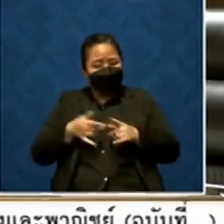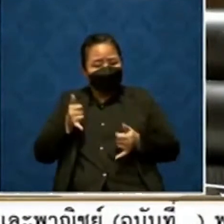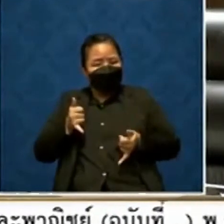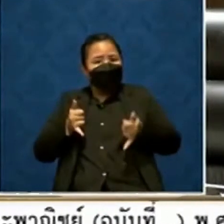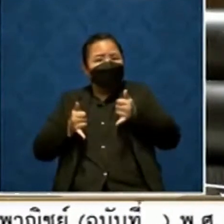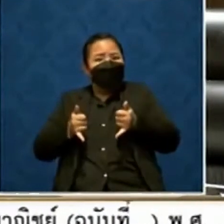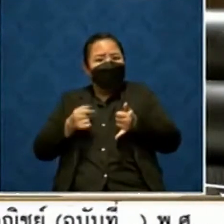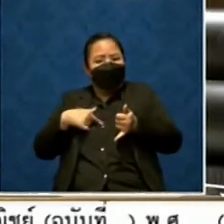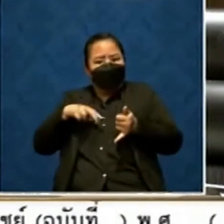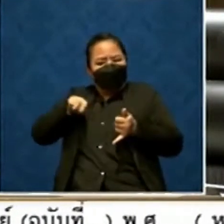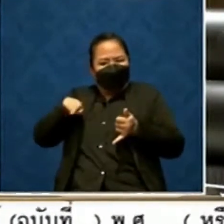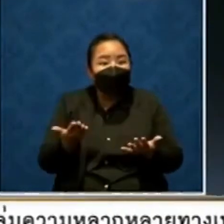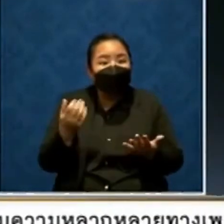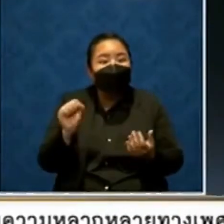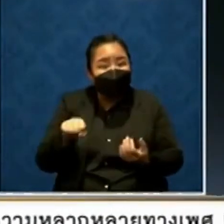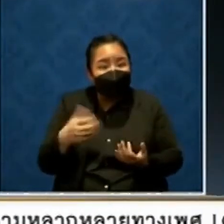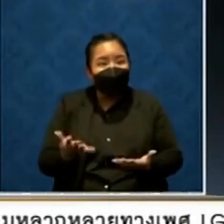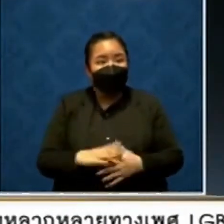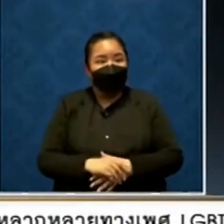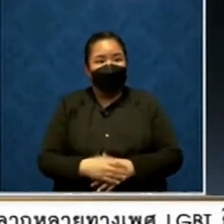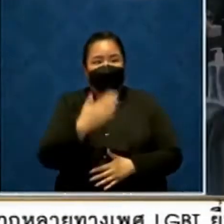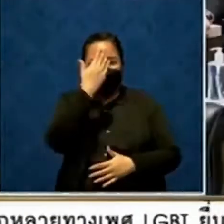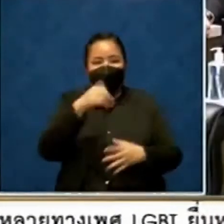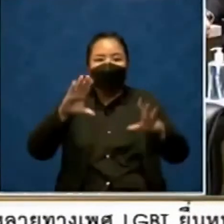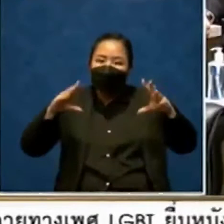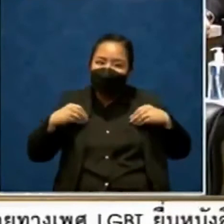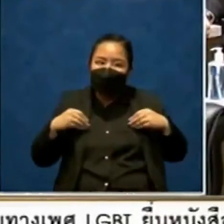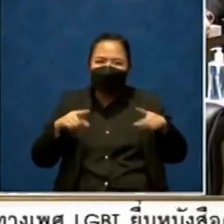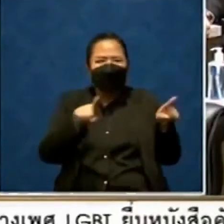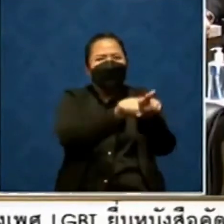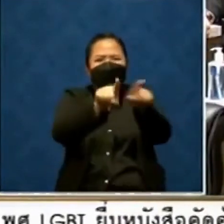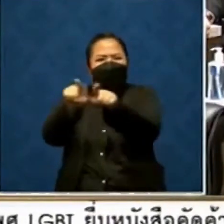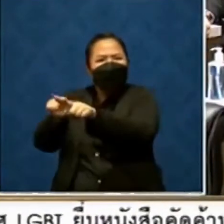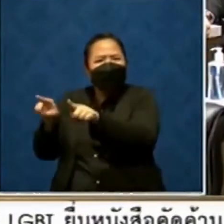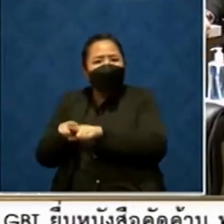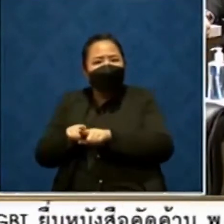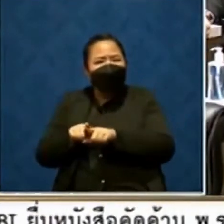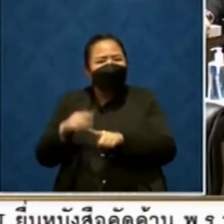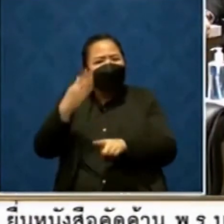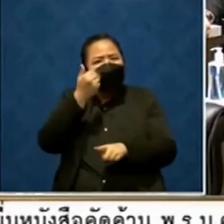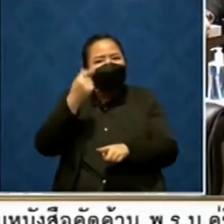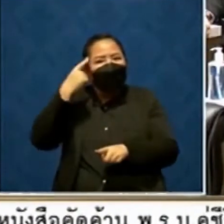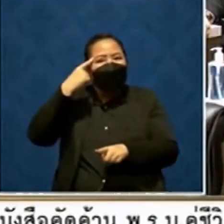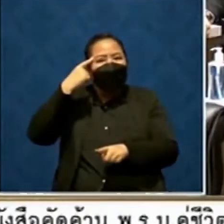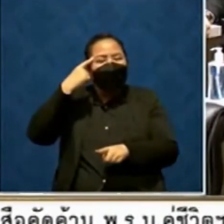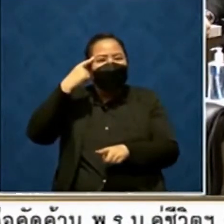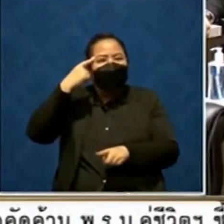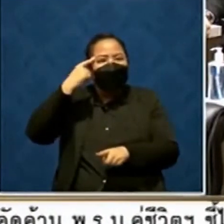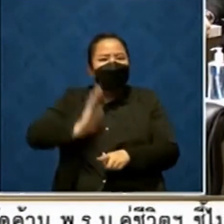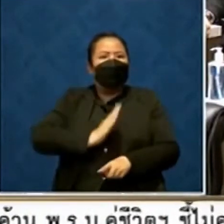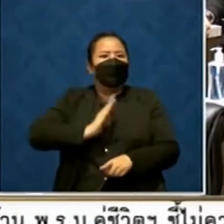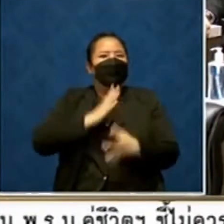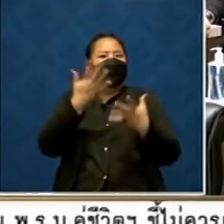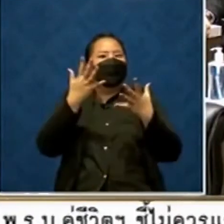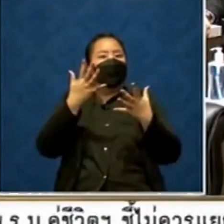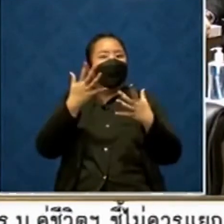ด คือครูจะบอกว่าถ้าเรามองประชาชนเป็นหลักและไม่มองเป็นเรื่องการเมืองทุกอย่างมันจบได้แต่ว่าถ้าเ